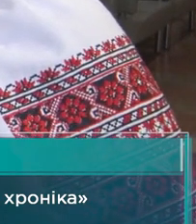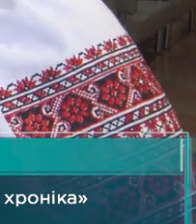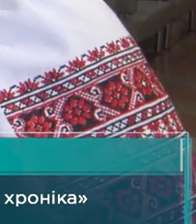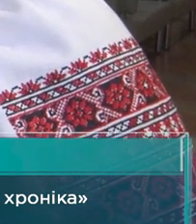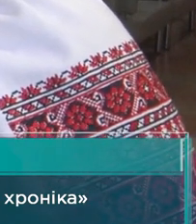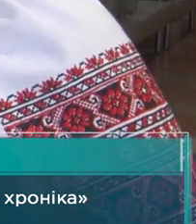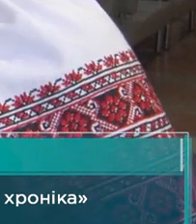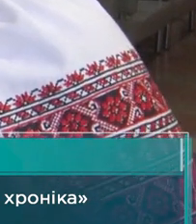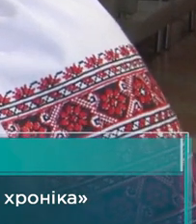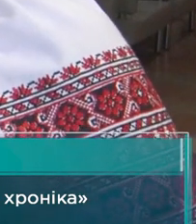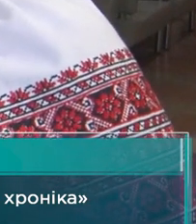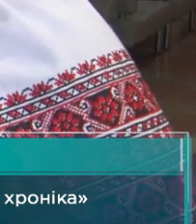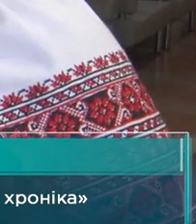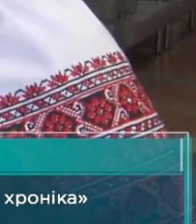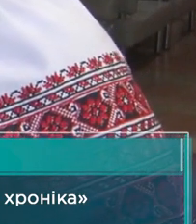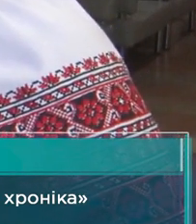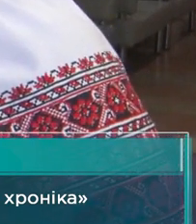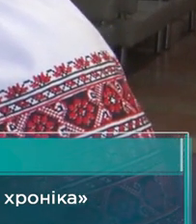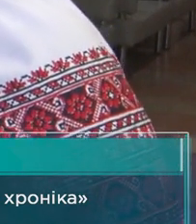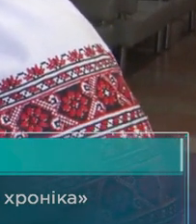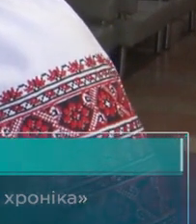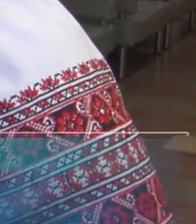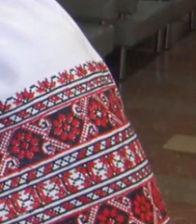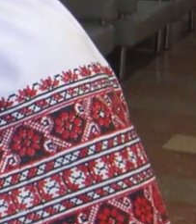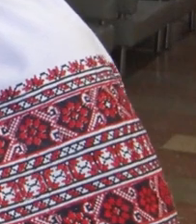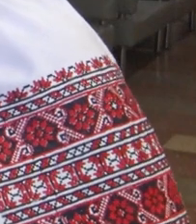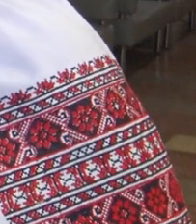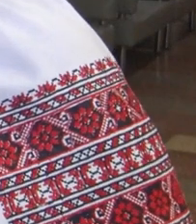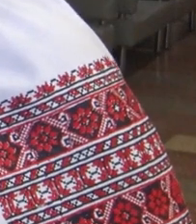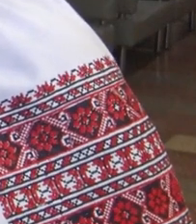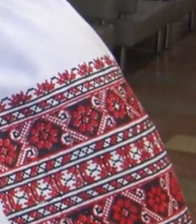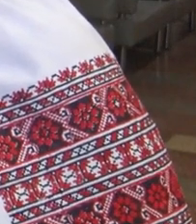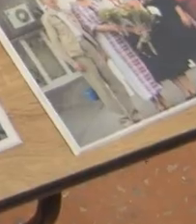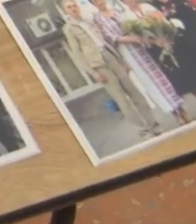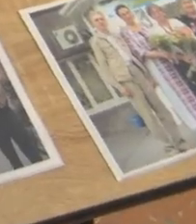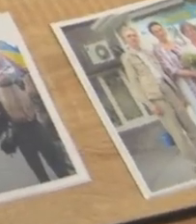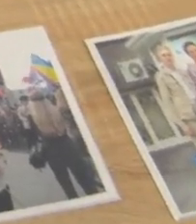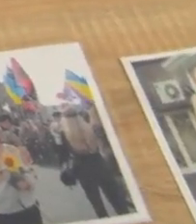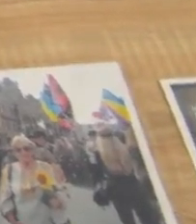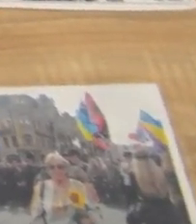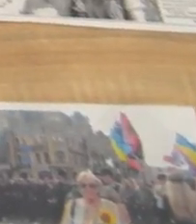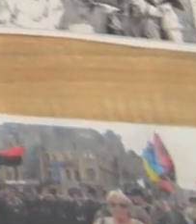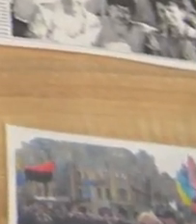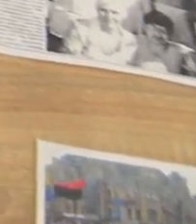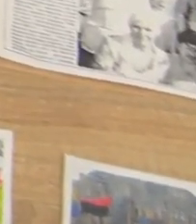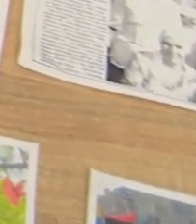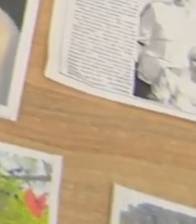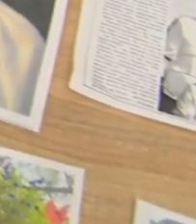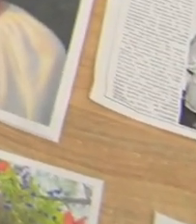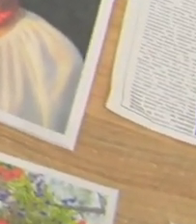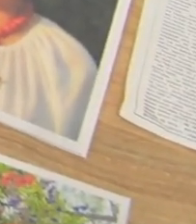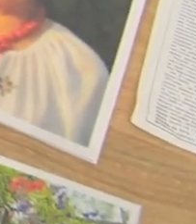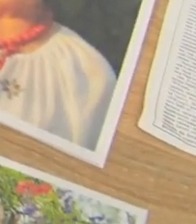і подумає, а чого ж я сидів всі ці роки і нічого не робив, а може і мені потрібно щось робити. Учасниця Революції Гідності у Дніпрі